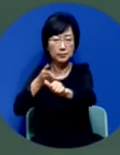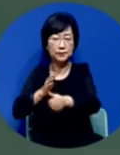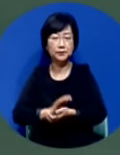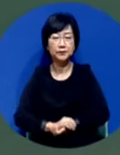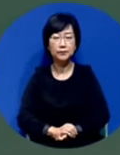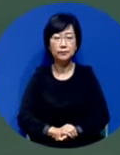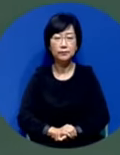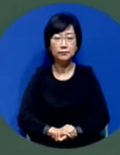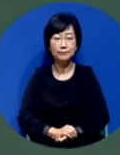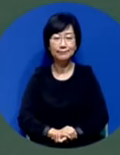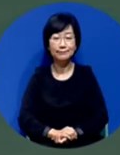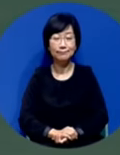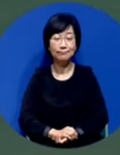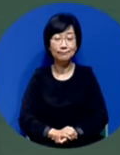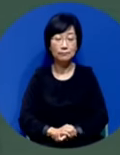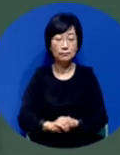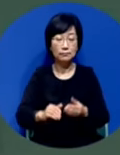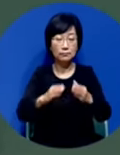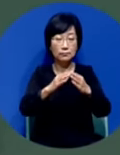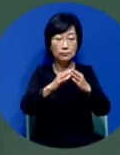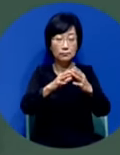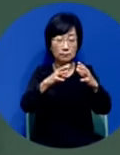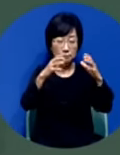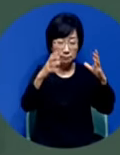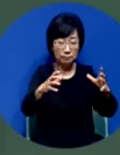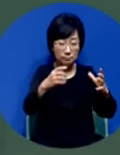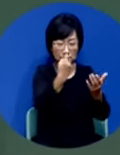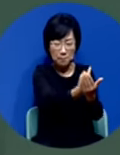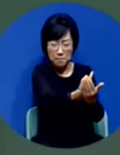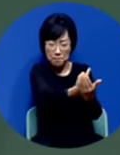빠져나왔는데 나와도 못 깨달아.